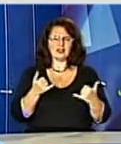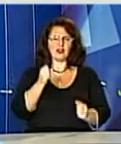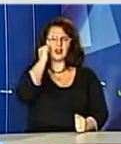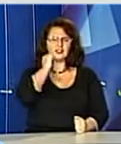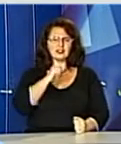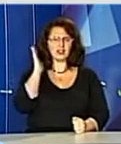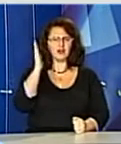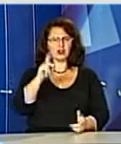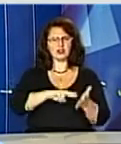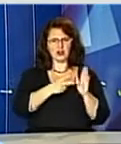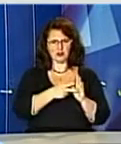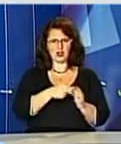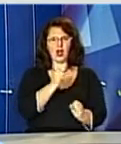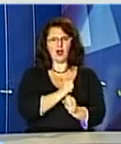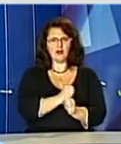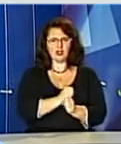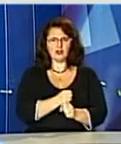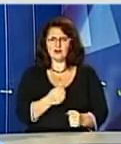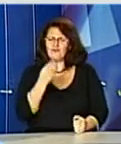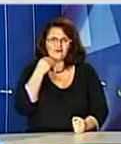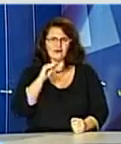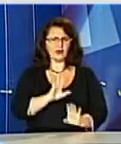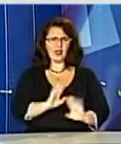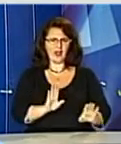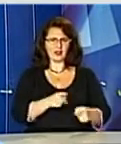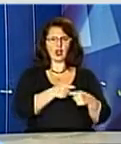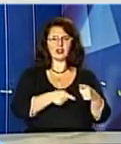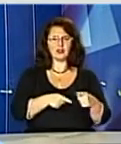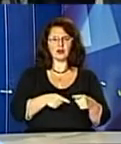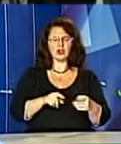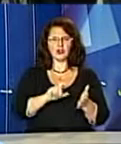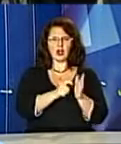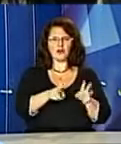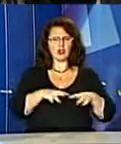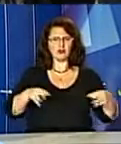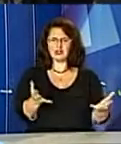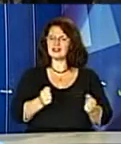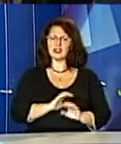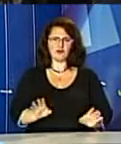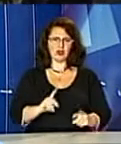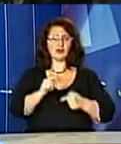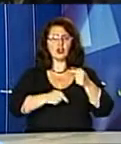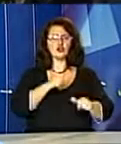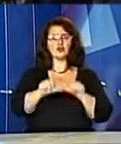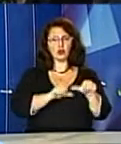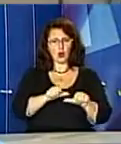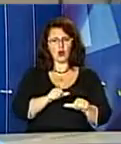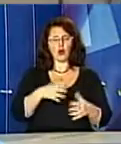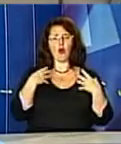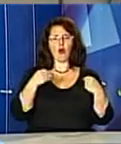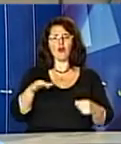план, який, скажімо так, далеко не найкращий і наполовину Кабміном не прийнятий. Наступного року Львівщина продовжуватиме